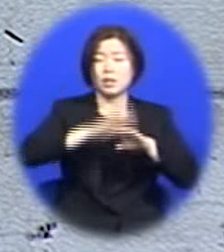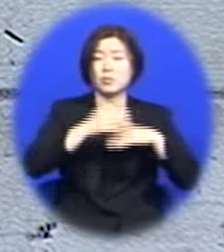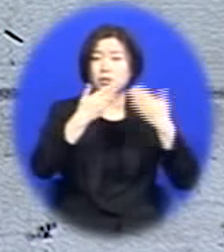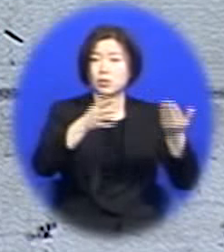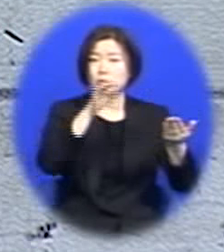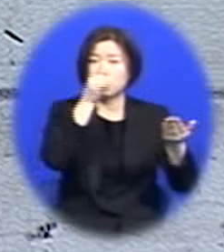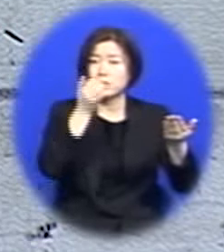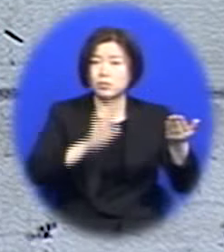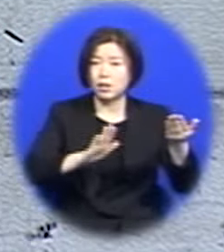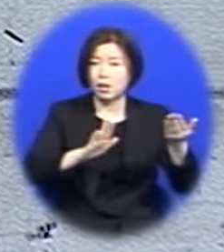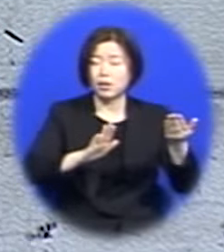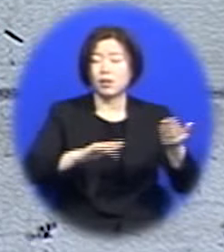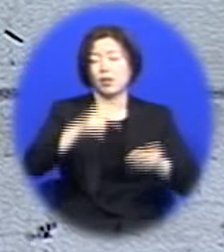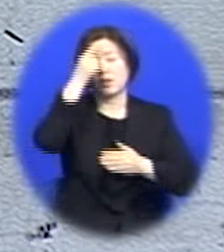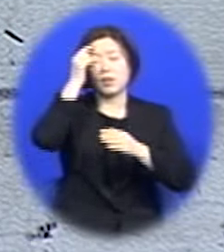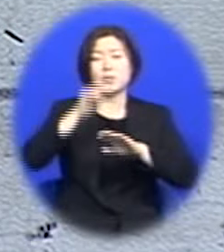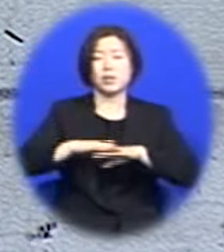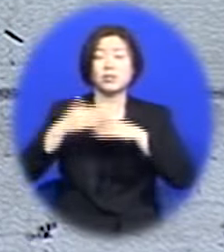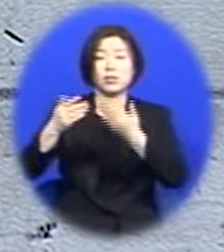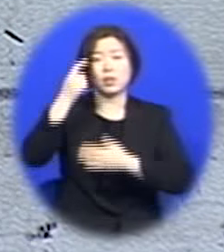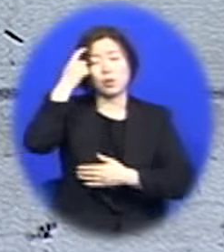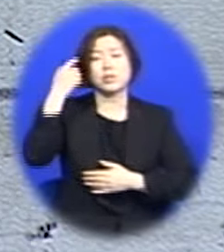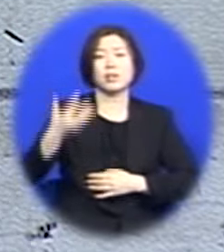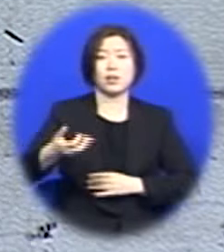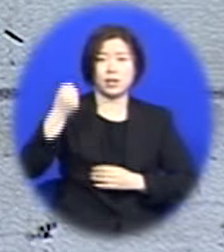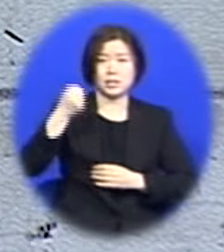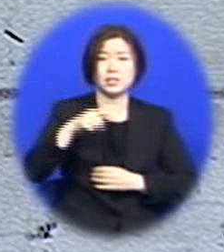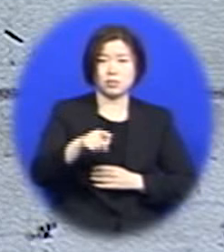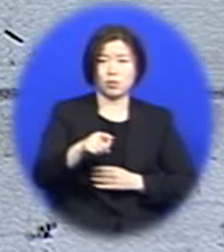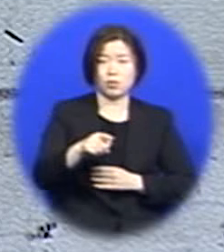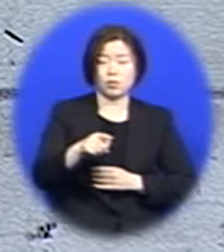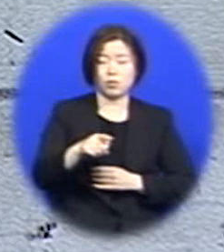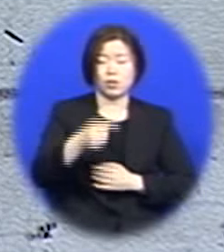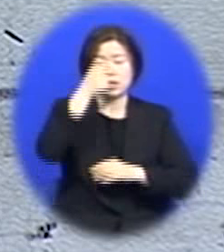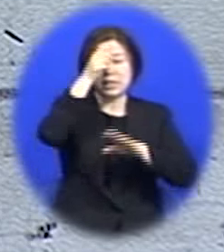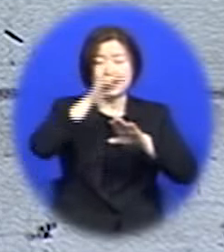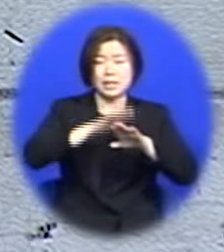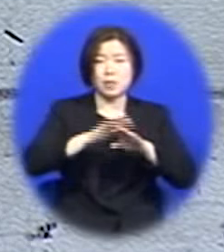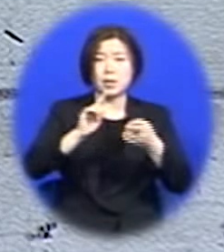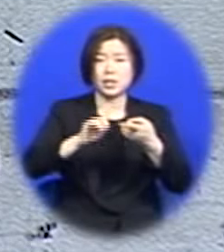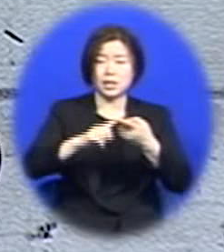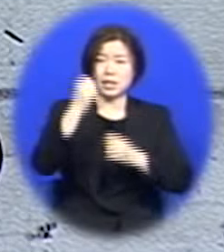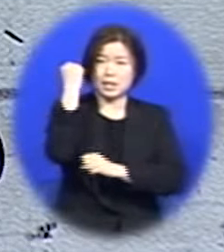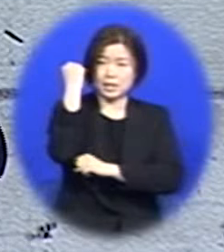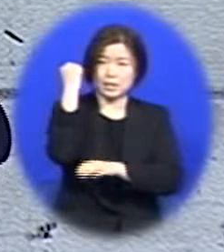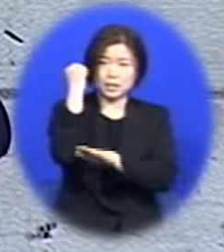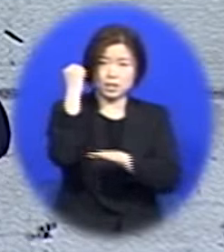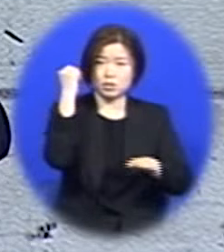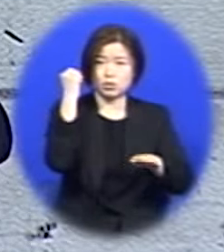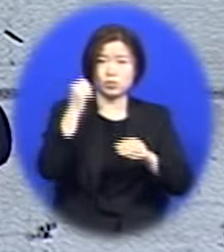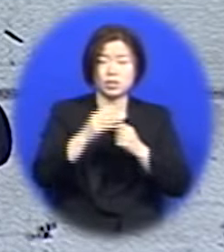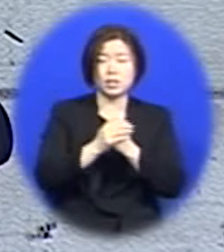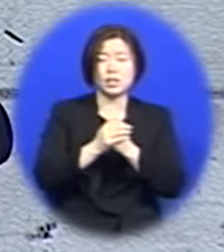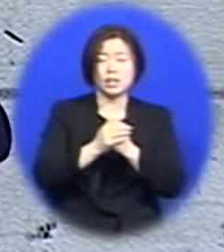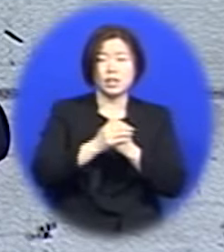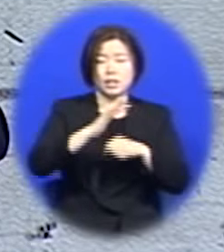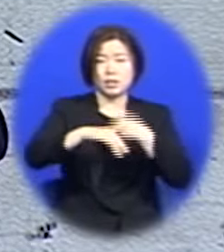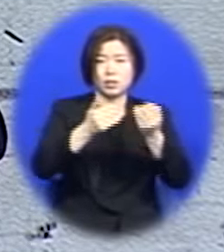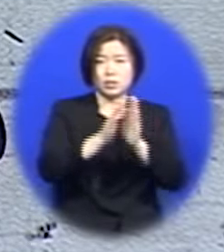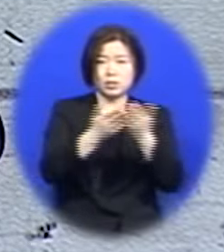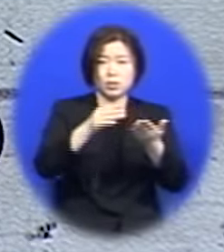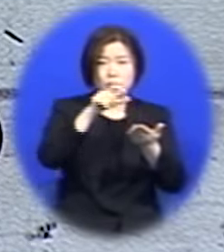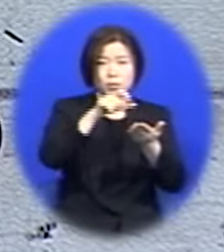예배 드렸다고 생각하는, 예배에 대한 기준이 완전히 성경과 다르게 엄청나게 낮추어 잡는